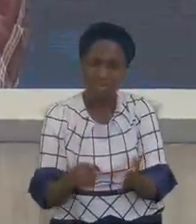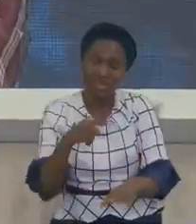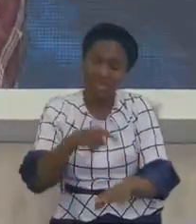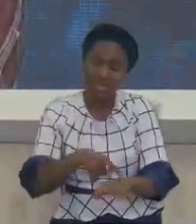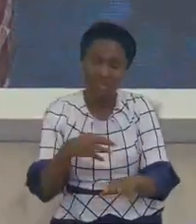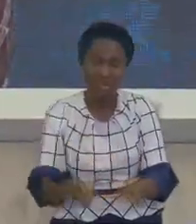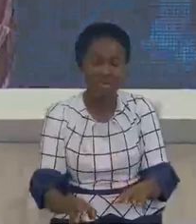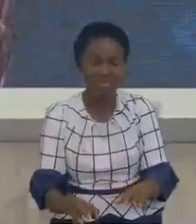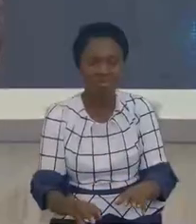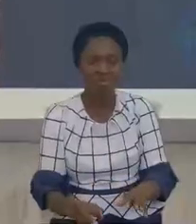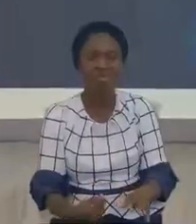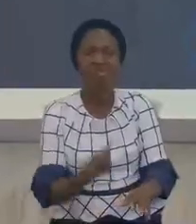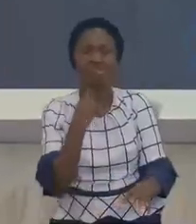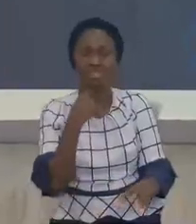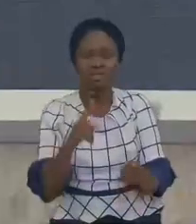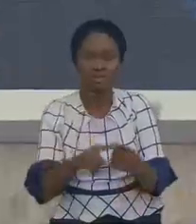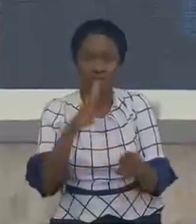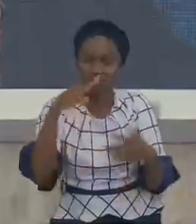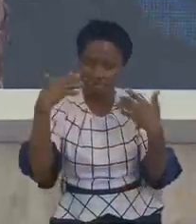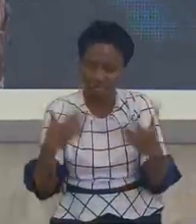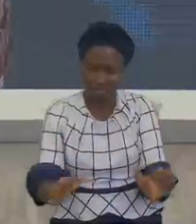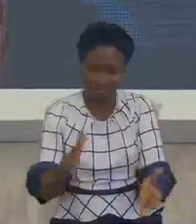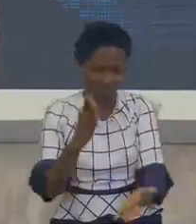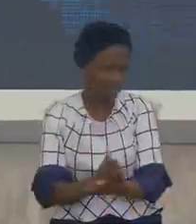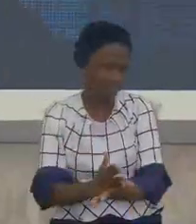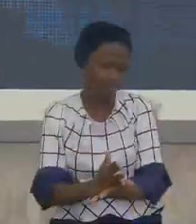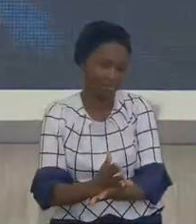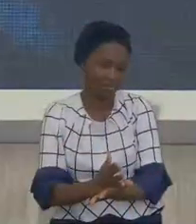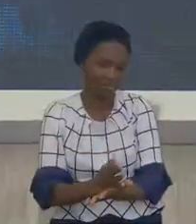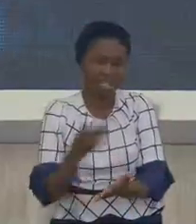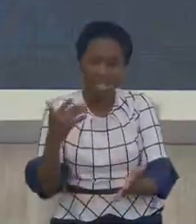maintenant. Que les moments de désespoir prennent fin.